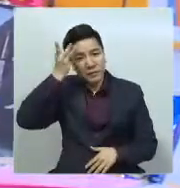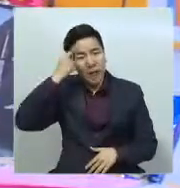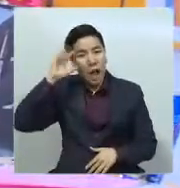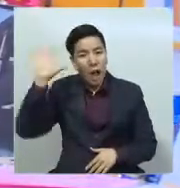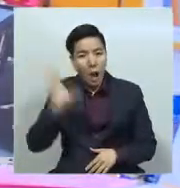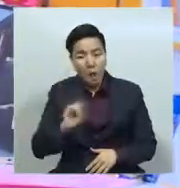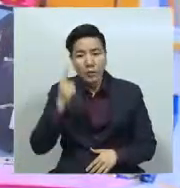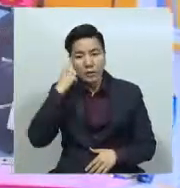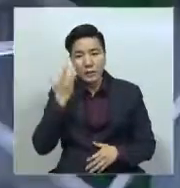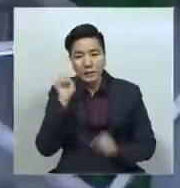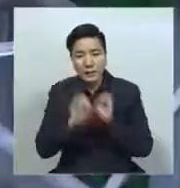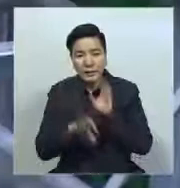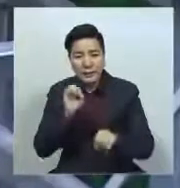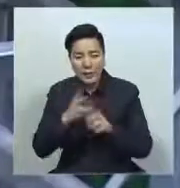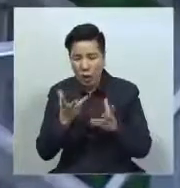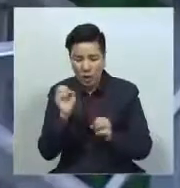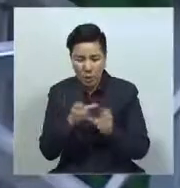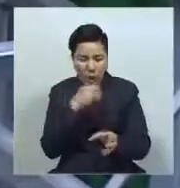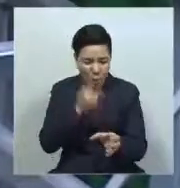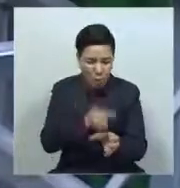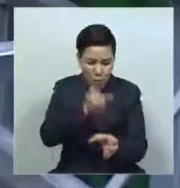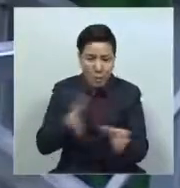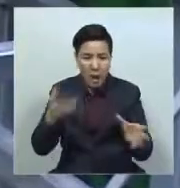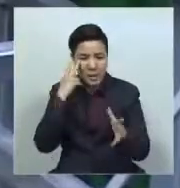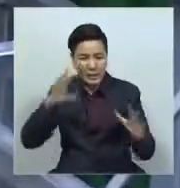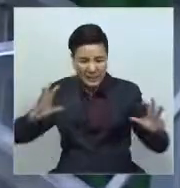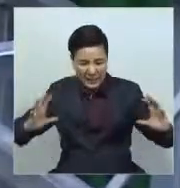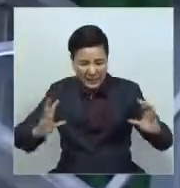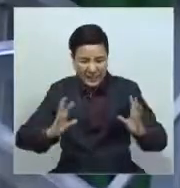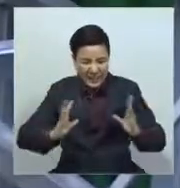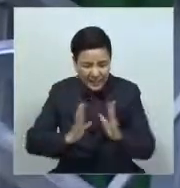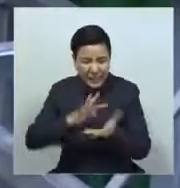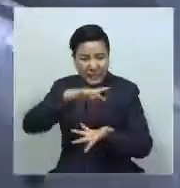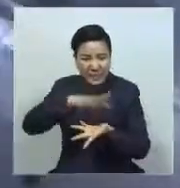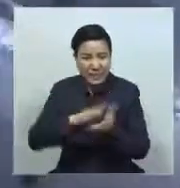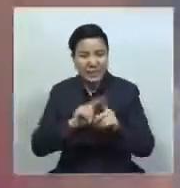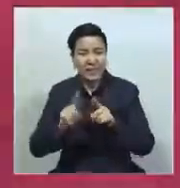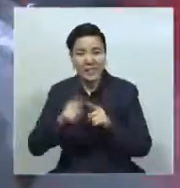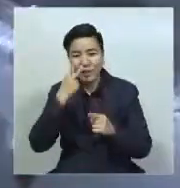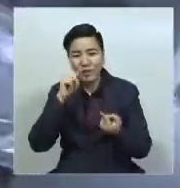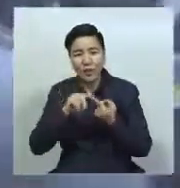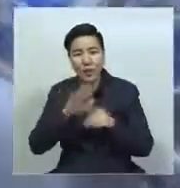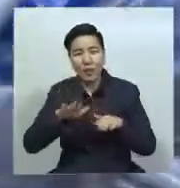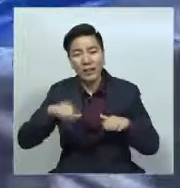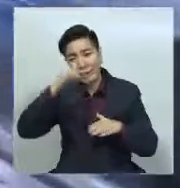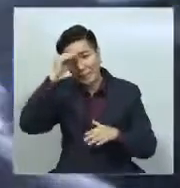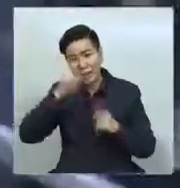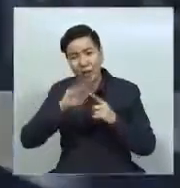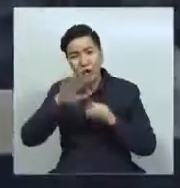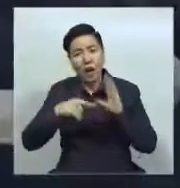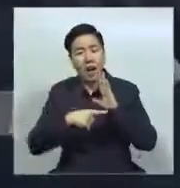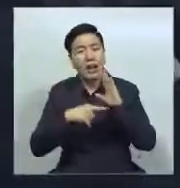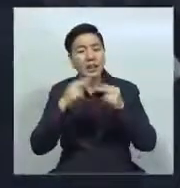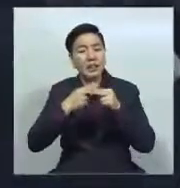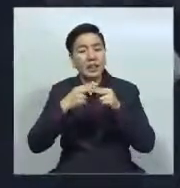ดเริ่มต้นจากความต้องการลดปริมาณพื้นที่จัดเก็บขวดน้ำนี่ค่ะอันนี้ผลงานจากน้องนักเรียนที่จังหวัดระยอง